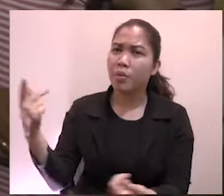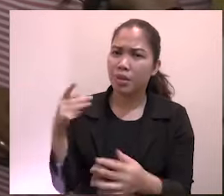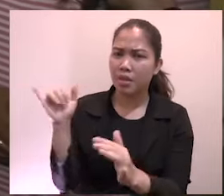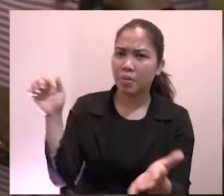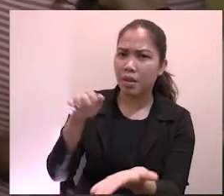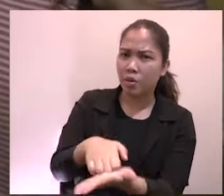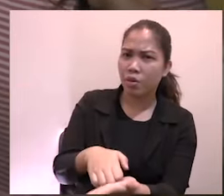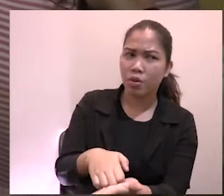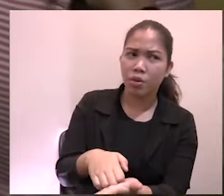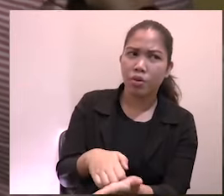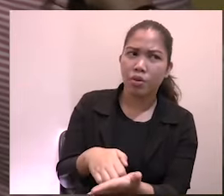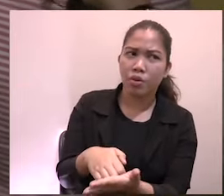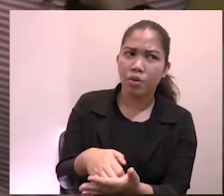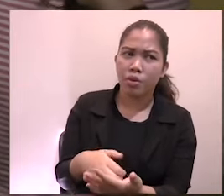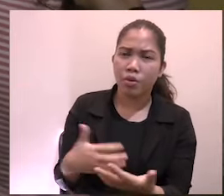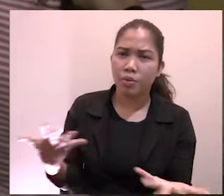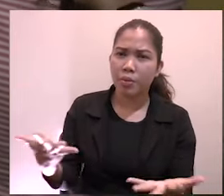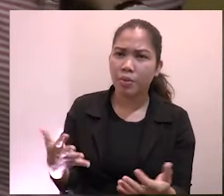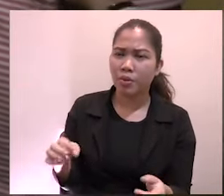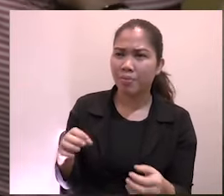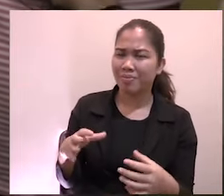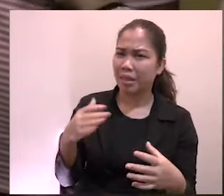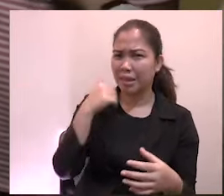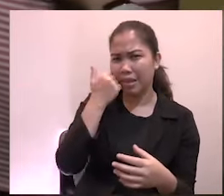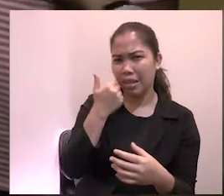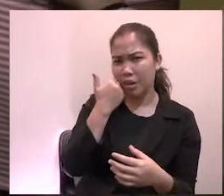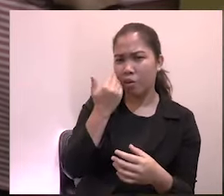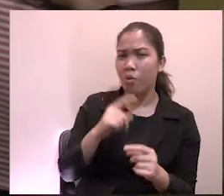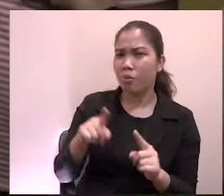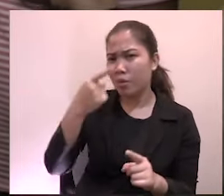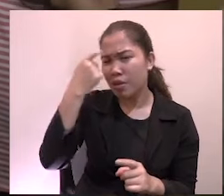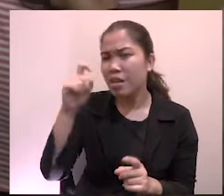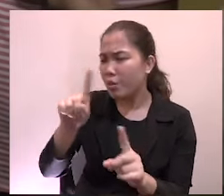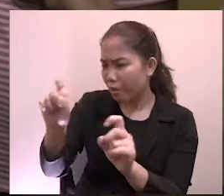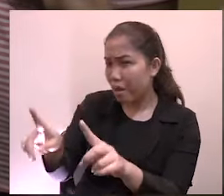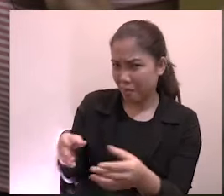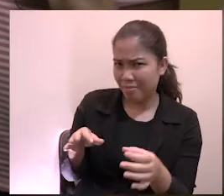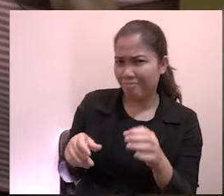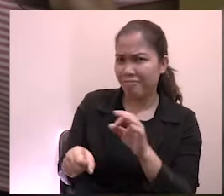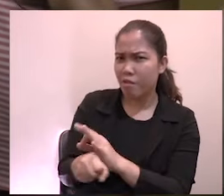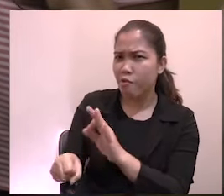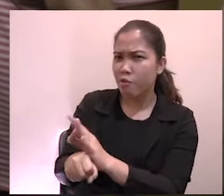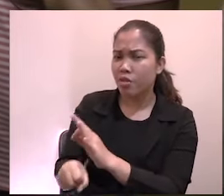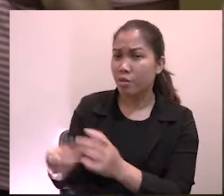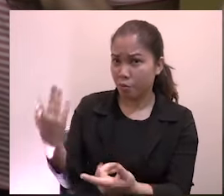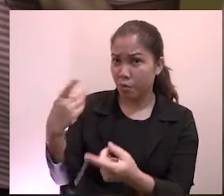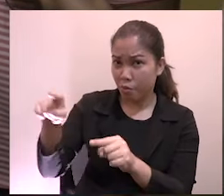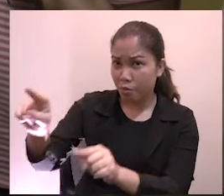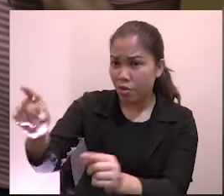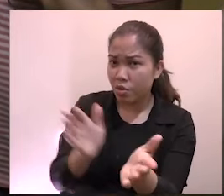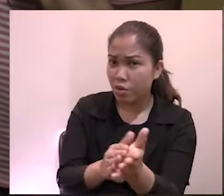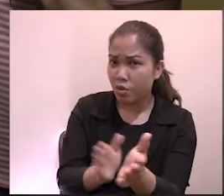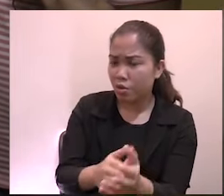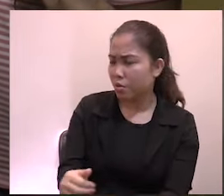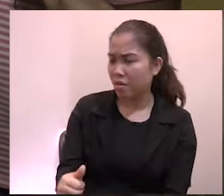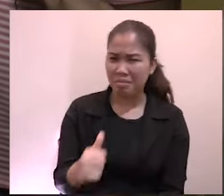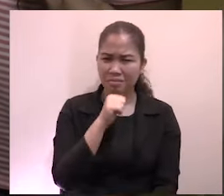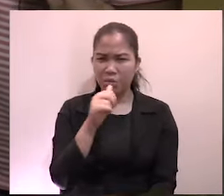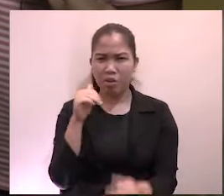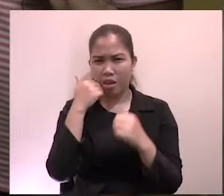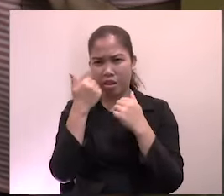eh. Kababalik ko lang galing pa kasi sa'yo. Hindi po, ayoko, nahiya ako. Taningin mo si Andrea, pinipilit ko. Oh, Andrea, pumunta ba yung nanay mo sa school? Hindi po, nahihiya